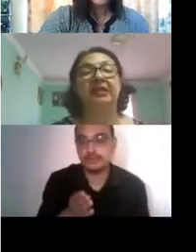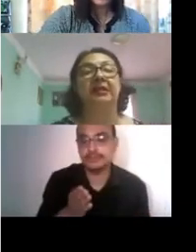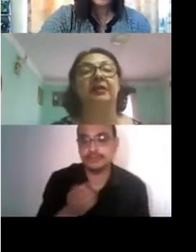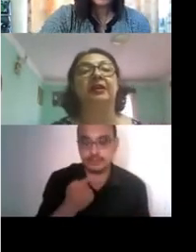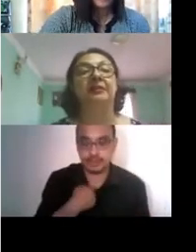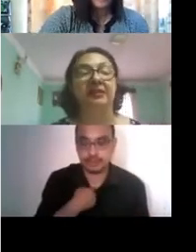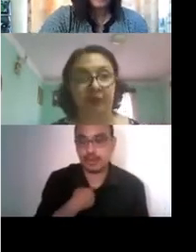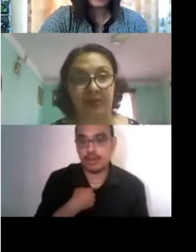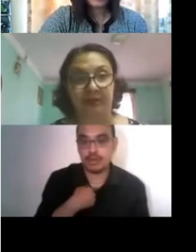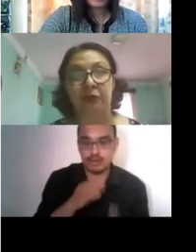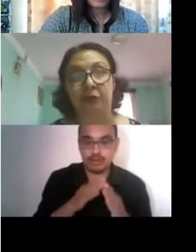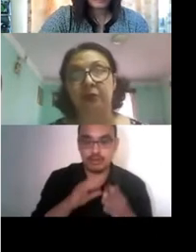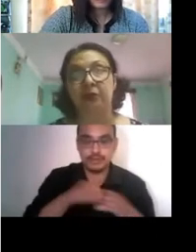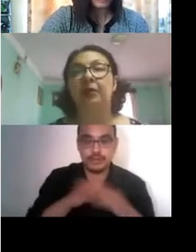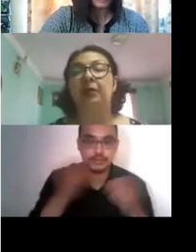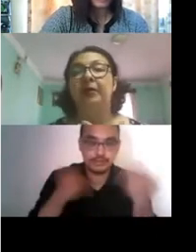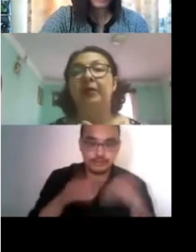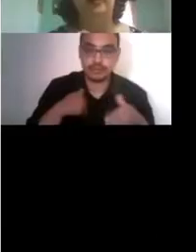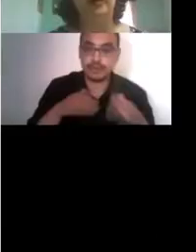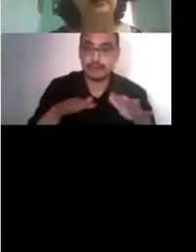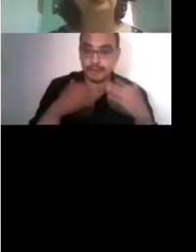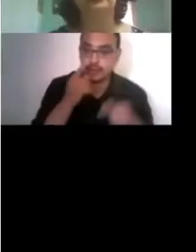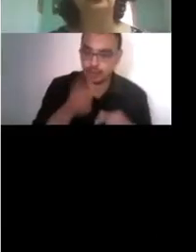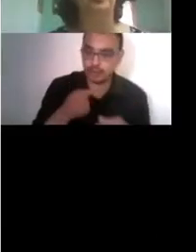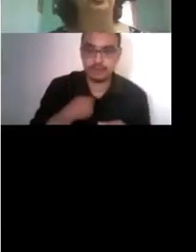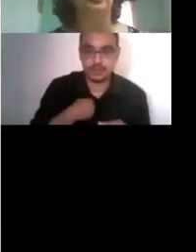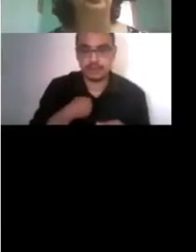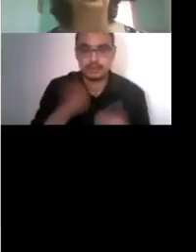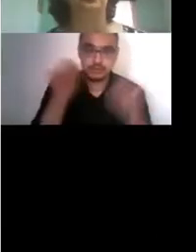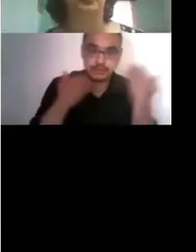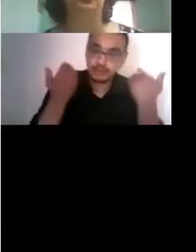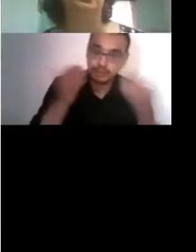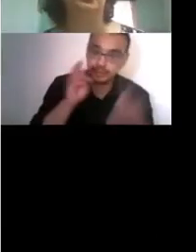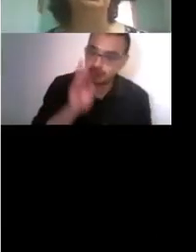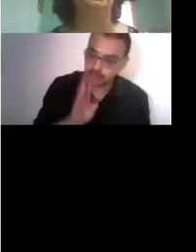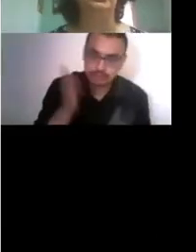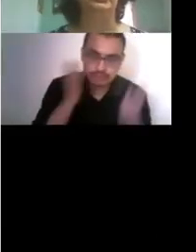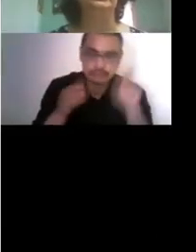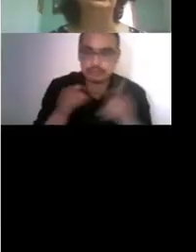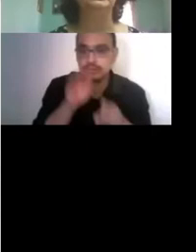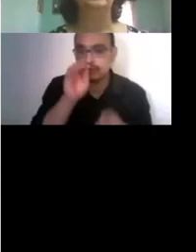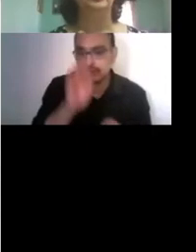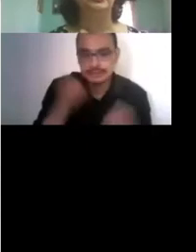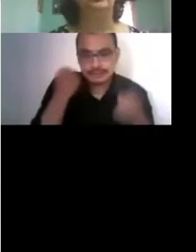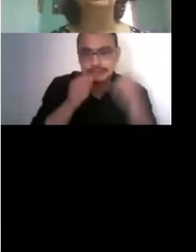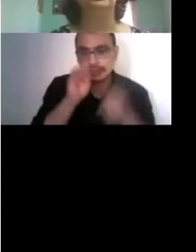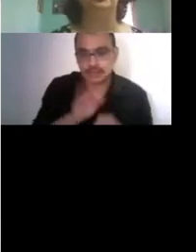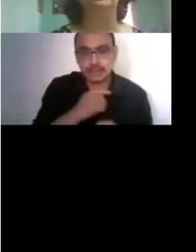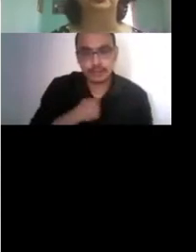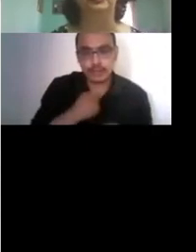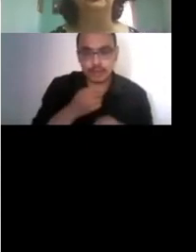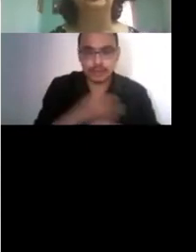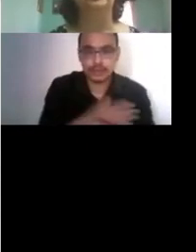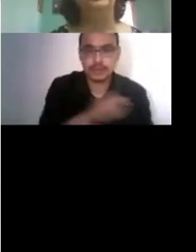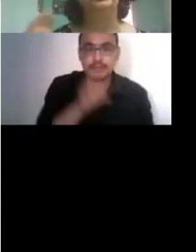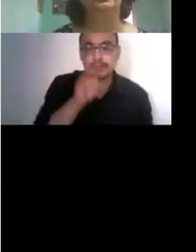चाहिँ घरेलु हिंसा प्रभावित हो, अब मलाई कुटपिट त भइरहेको पनि हुनसक्छ, कहिलेकाहीँ चाहिँ मलाई असर परोस्